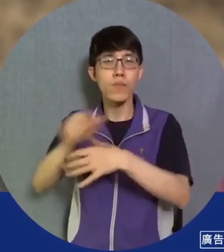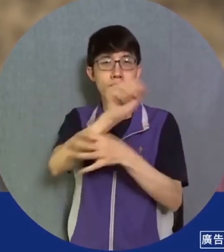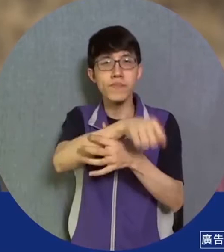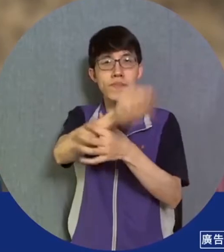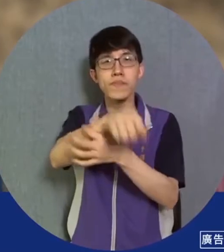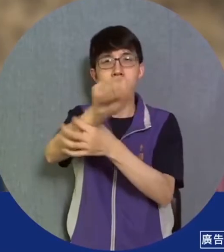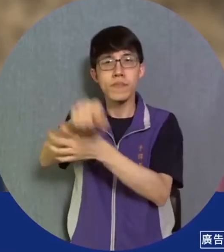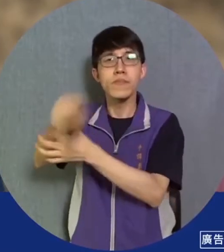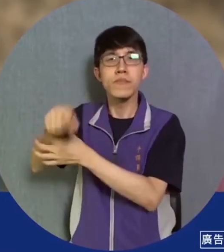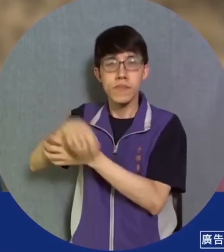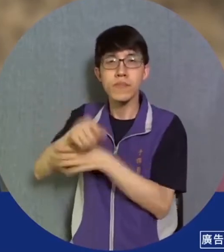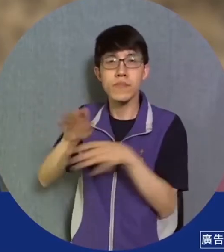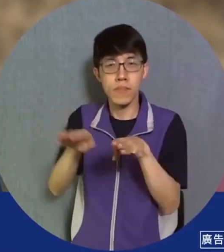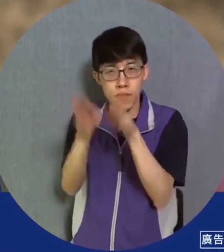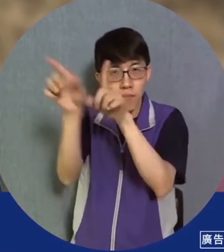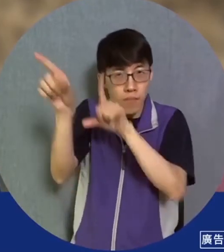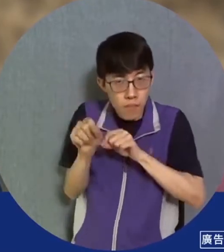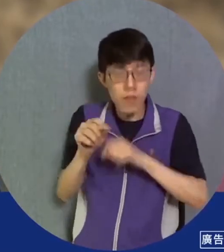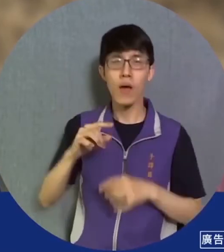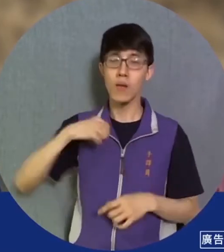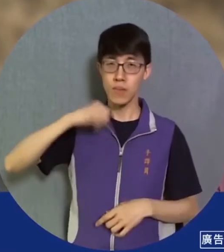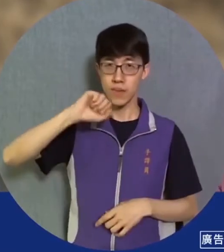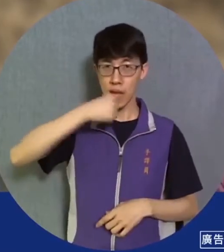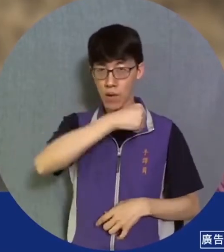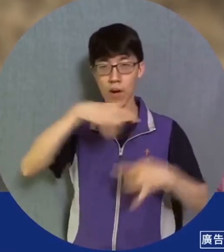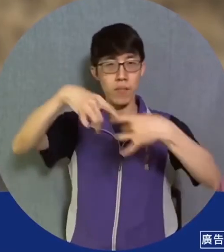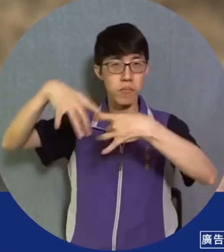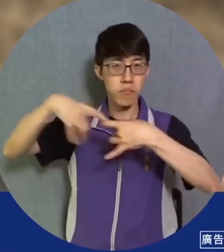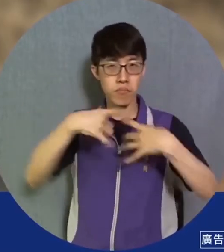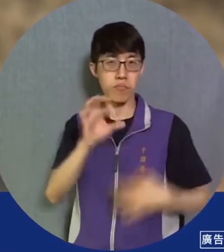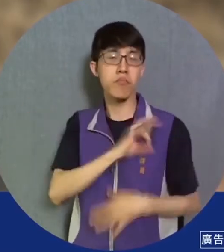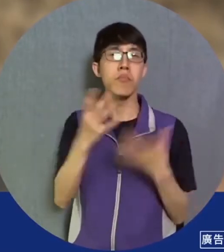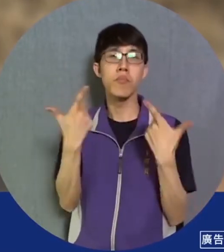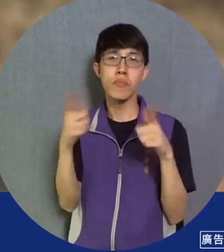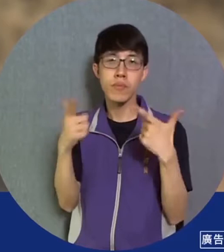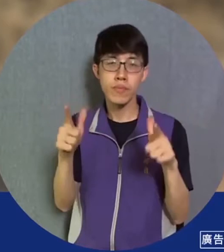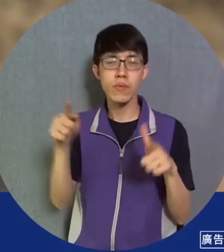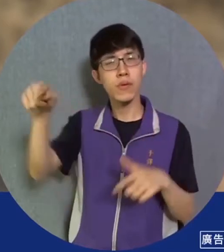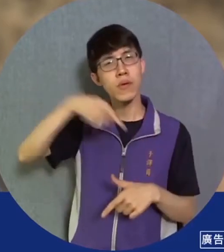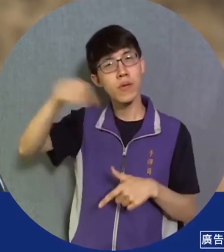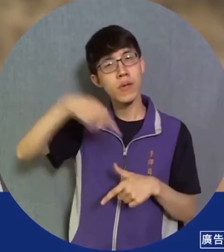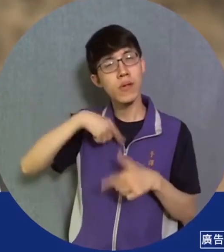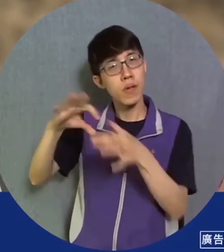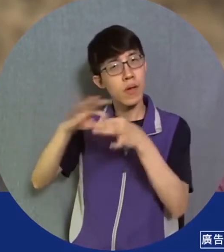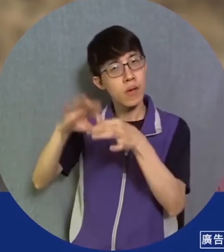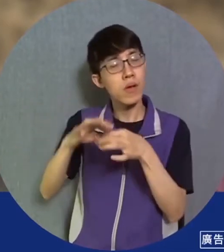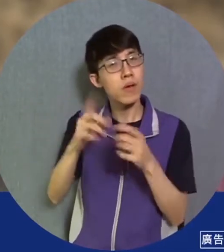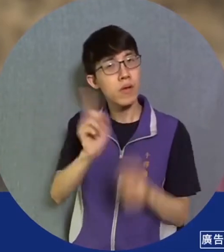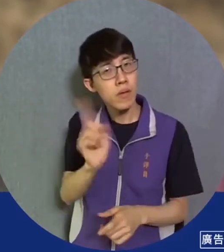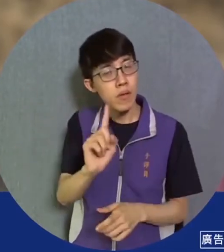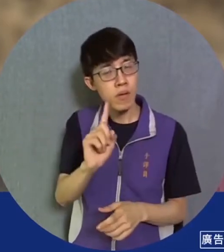开始生效。那台湾不是联合国的会员，那 CRPD 之所以会跟台湾发生关系，最主要的还是